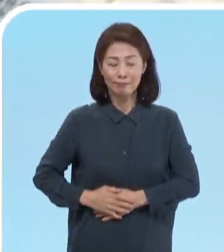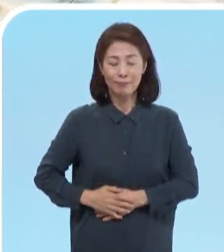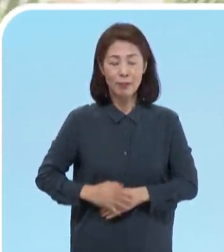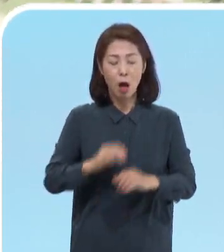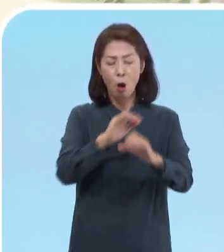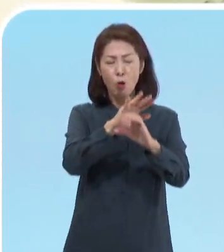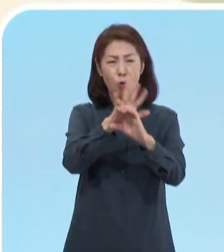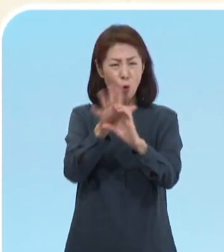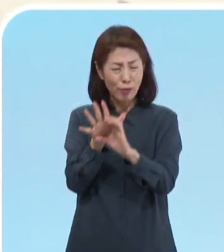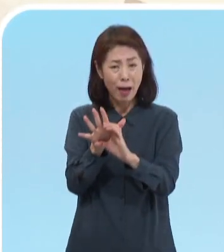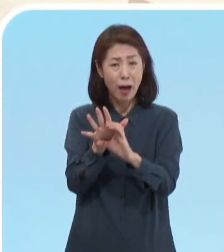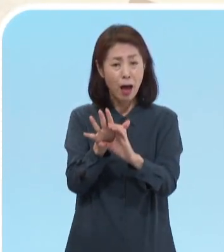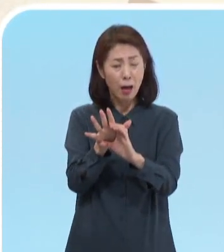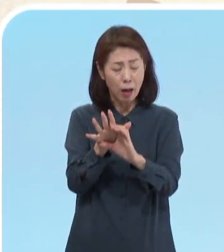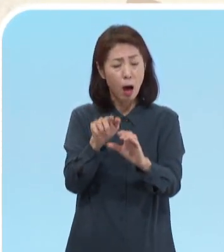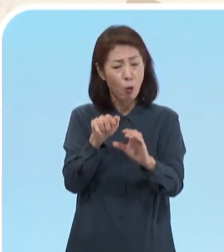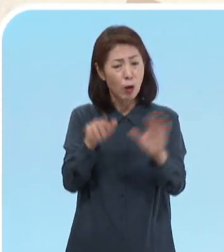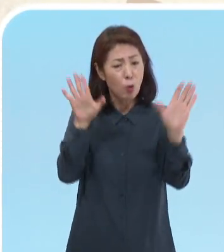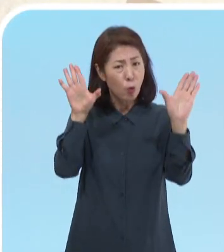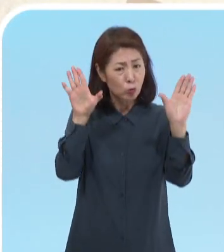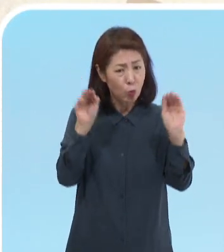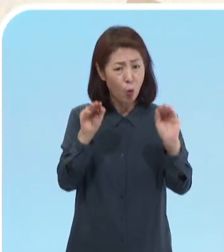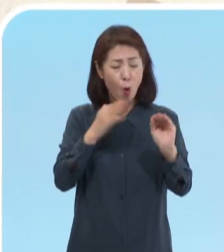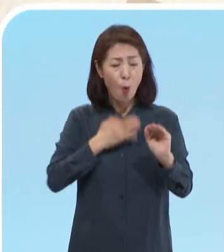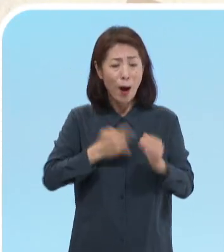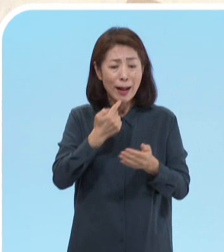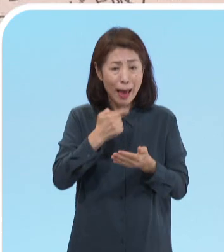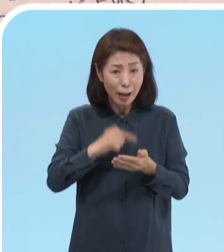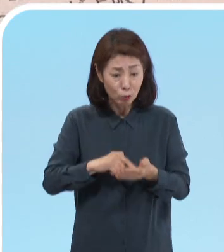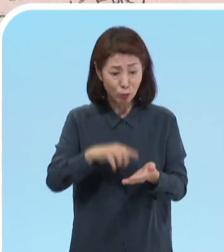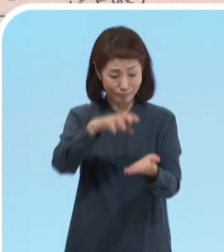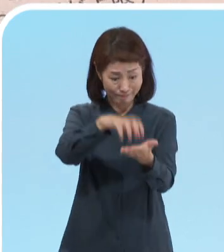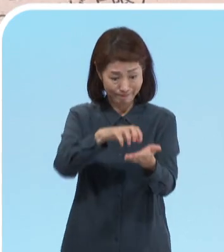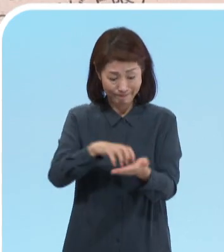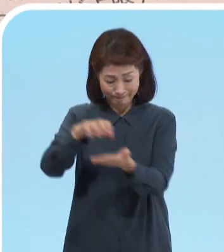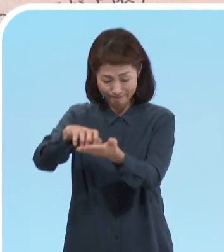ての様々な情報が分かりやすく掲載されていますよ。